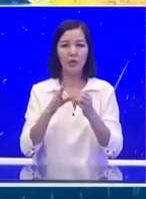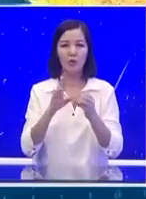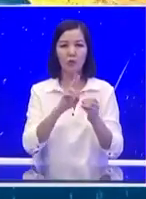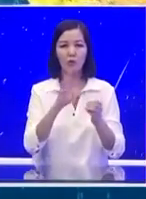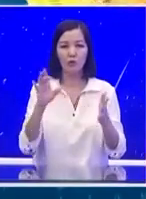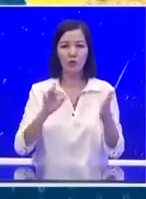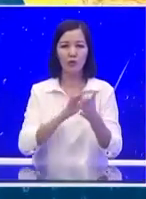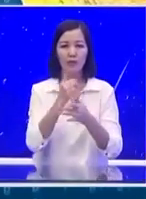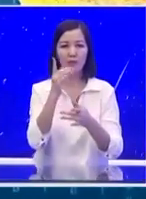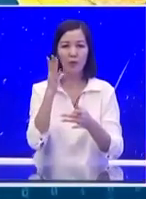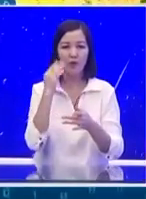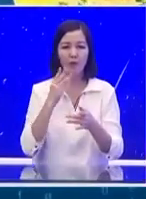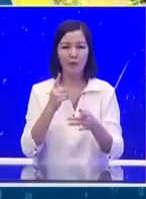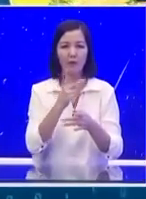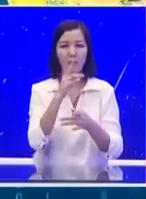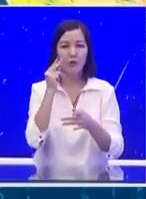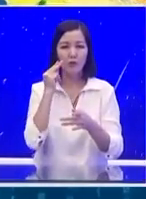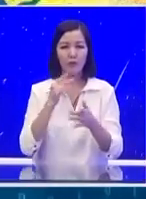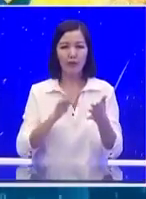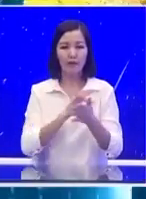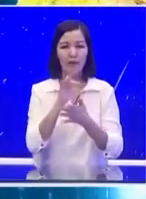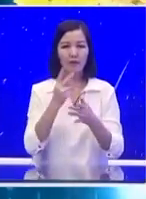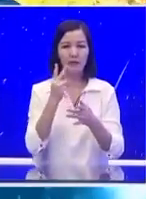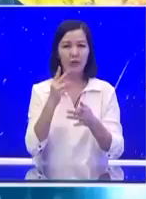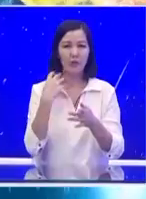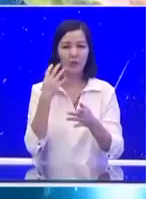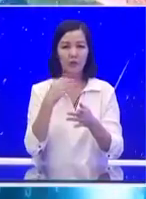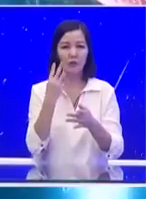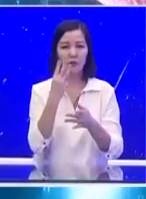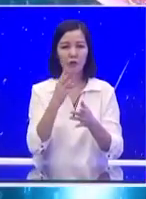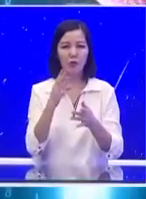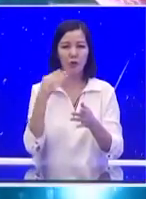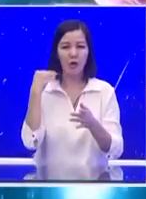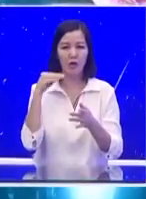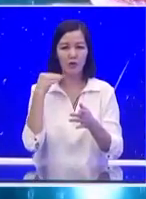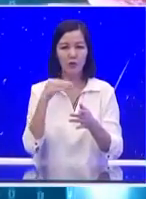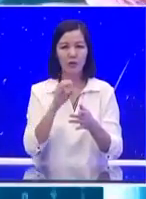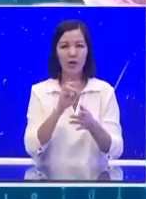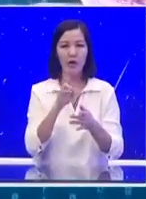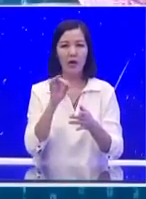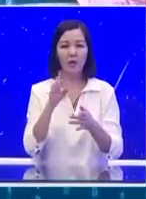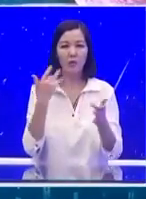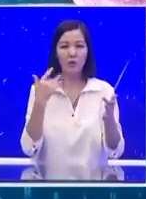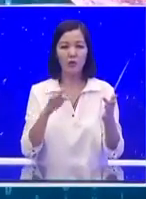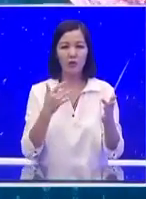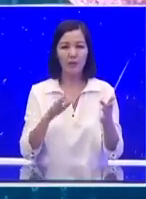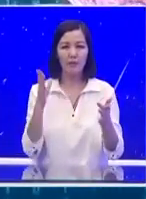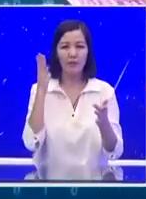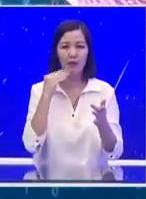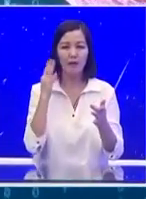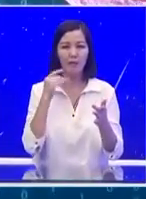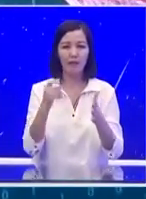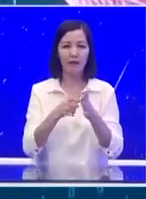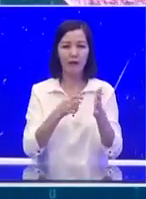14-ті Нұрсұлтан, біреуі Алматы, біреуі Шымкент қаласынан, екеуі Қызылордада, үшеуі Ақтөбе, Ақмола,